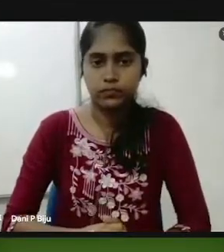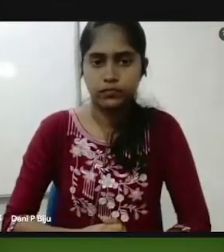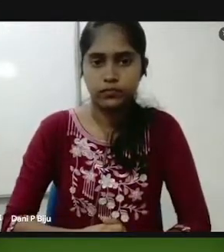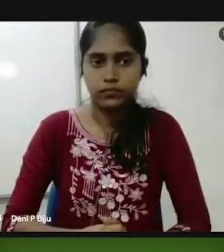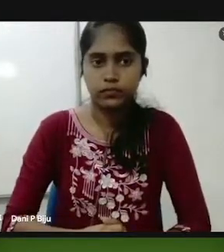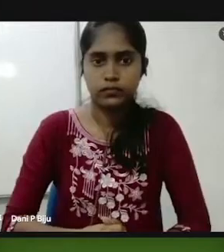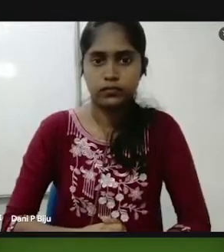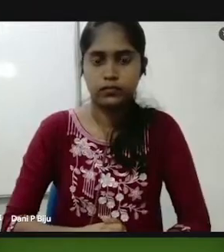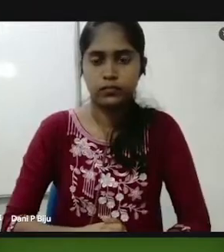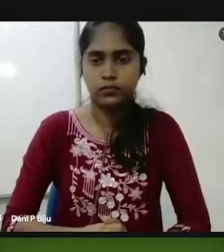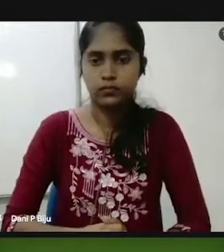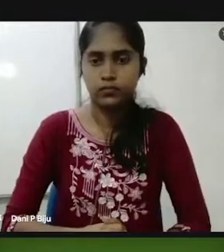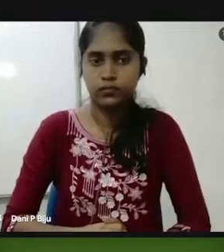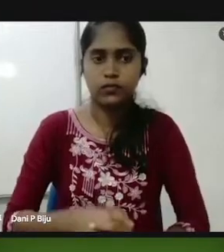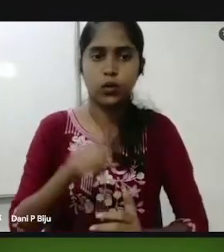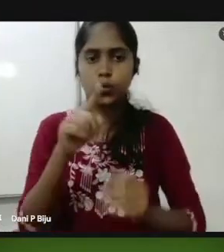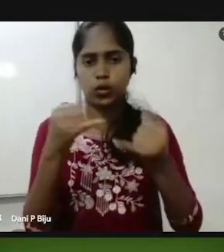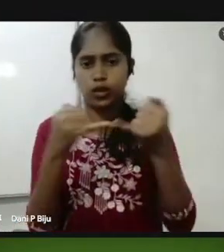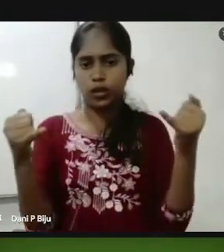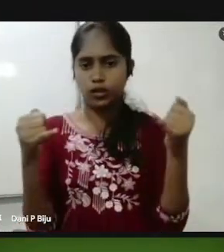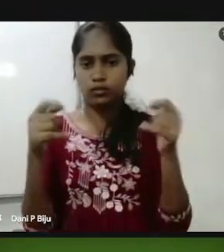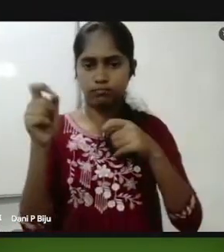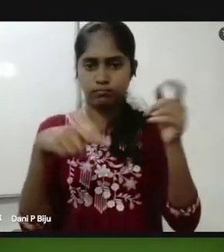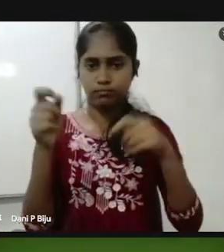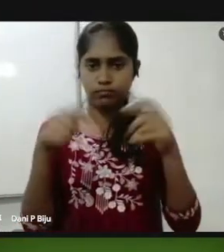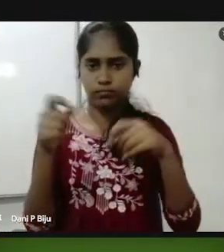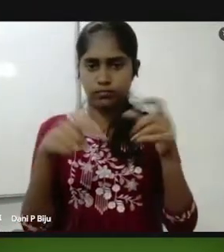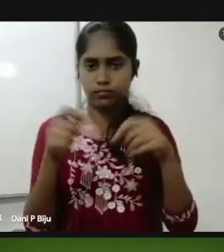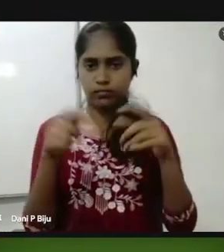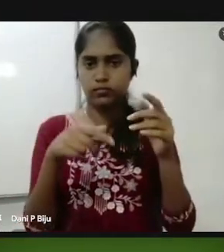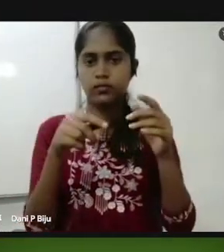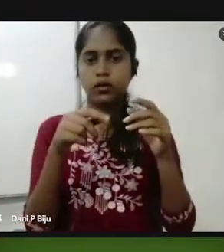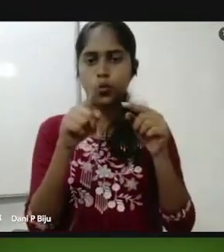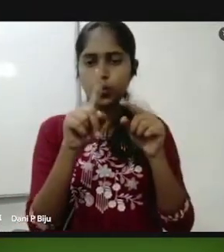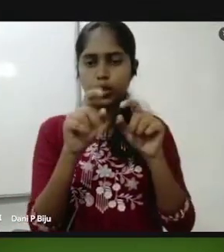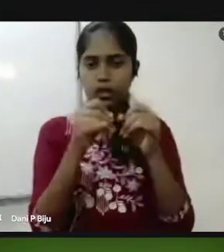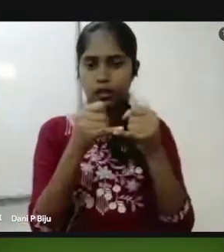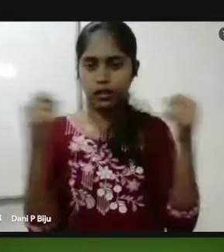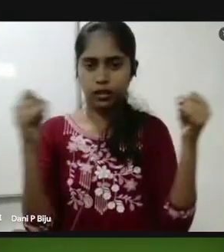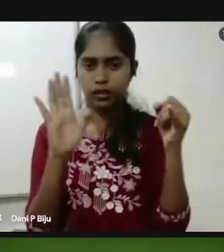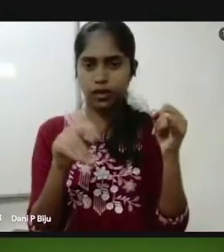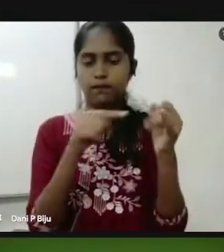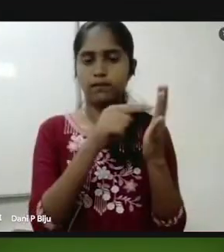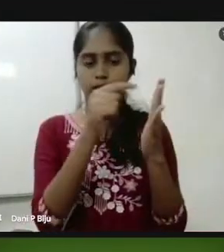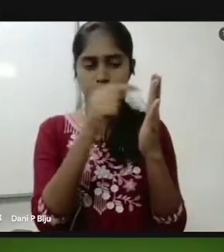ഇപ്പൊ ഒരു ലിങ്ക് വന്നിട്ടുണ്ട്. ആ ലിങ്ക് ക്ലിക്ക് ചെയ്ത് പാർട്ടിസിപ്പൻസ് ആ ചോദ്യാവലി ഒന്ന് പൂരിപ്പിക്കേണ്ടതാണ്.